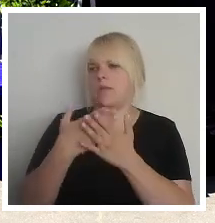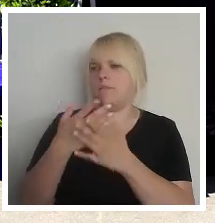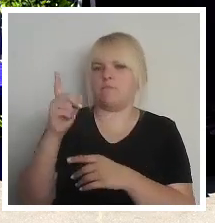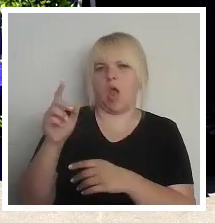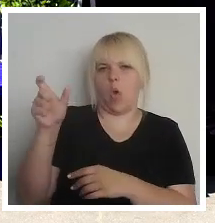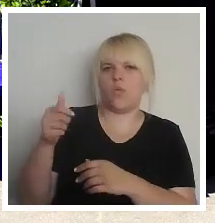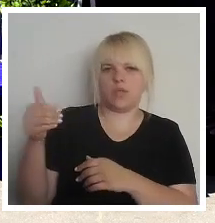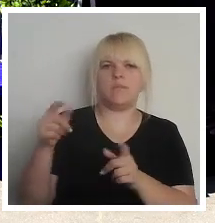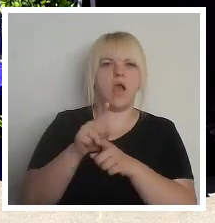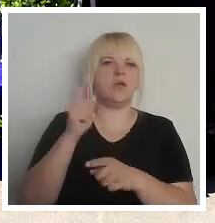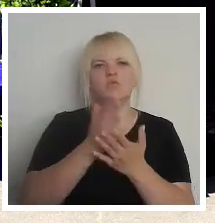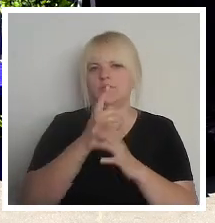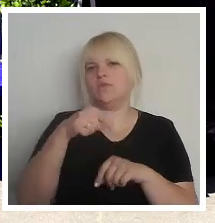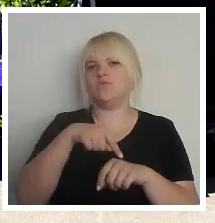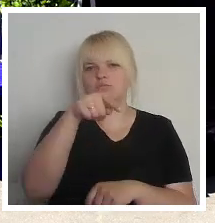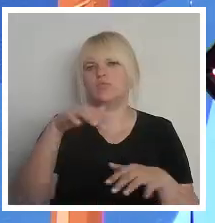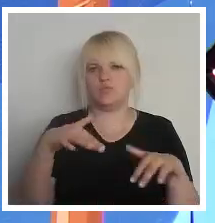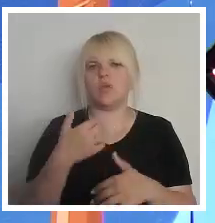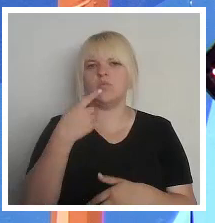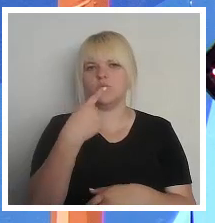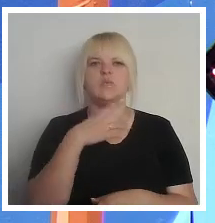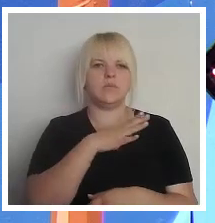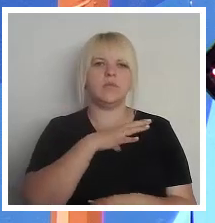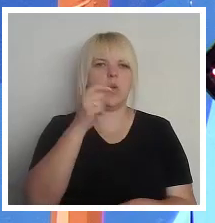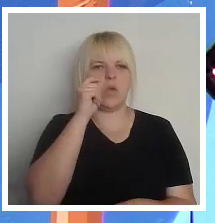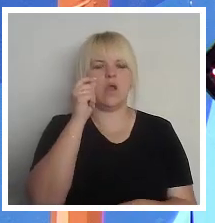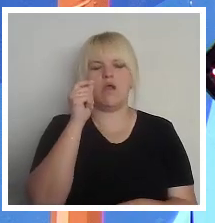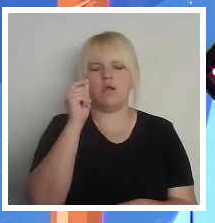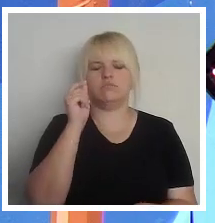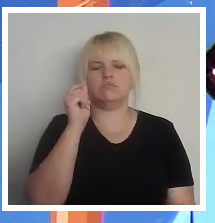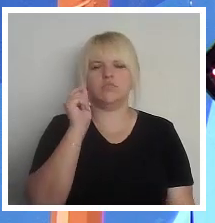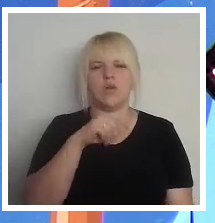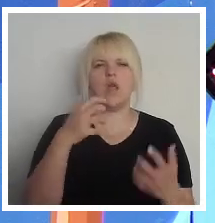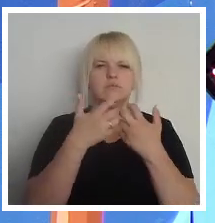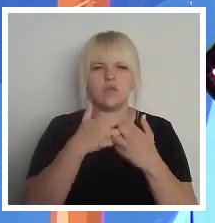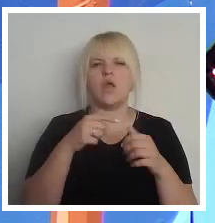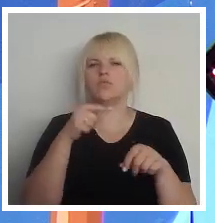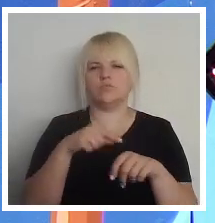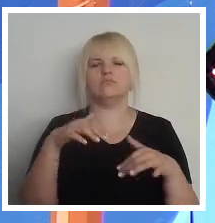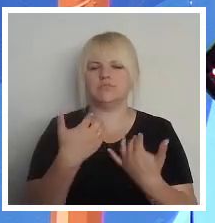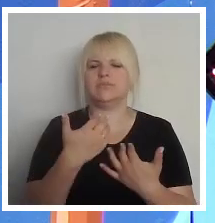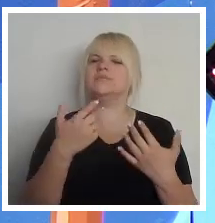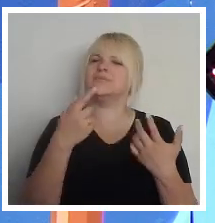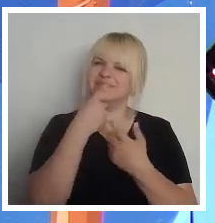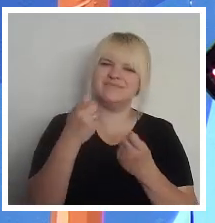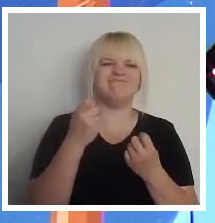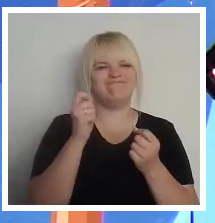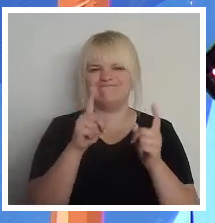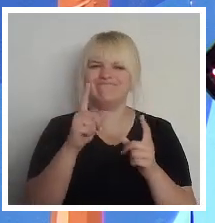noteikti jūtam šo nogrumu, ko Rihards pieminēja no auditorijas. Jūtam noteikti, un mēs arī